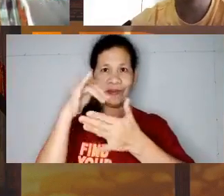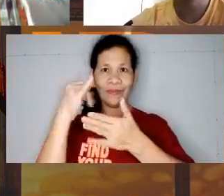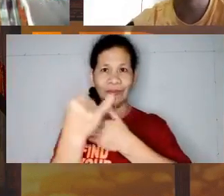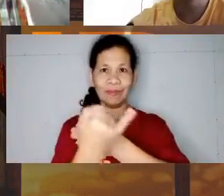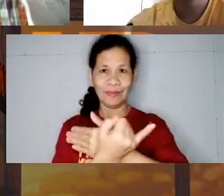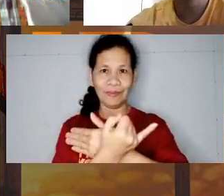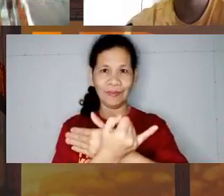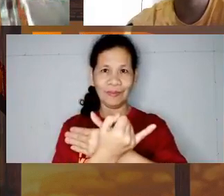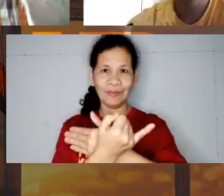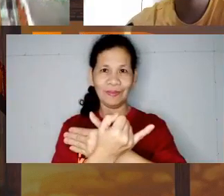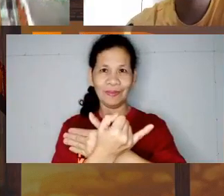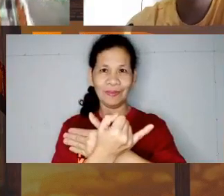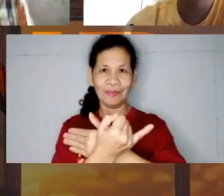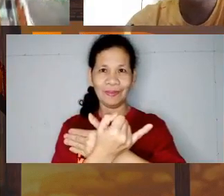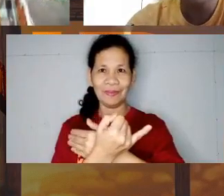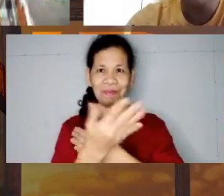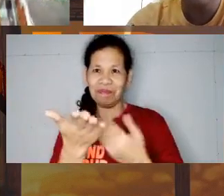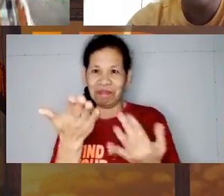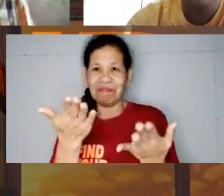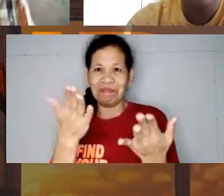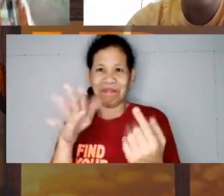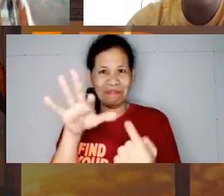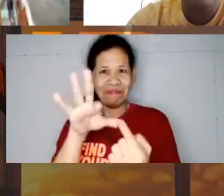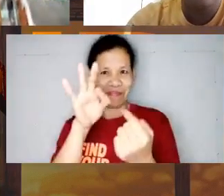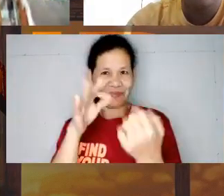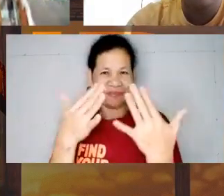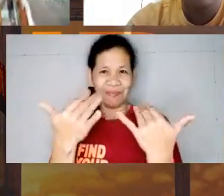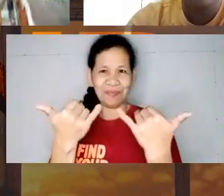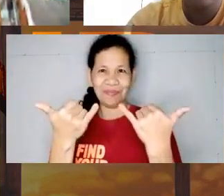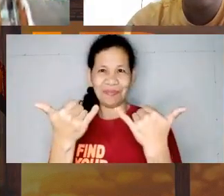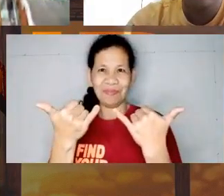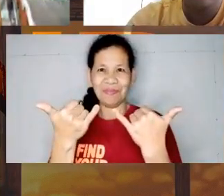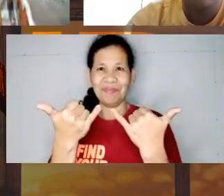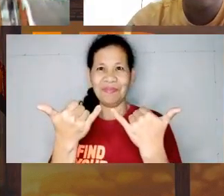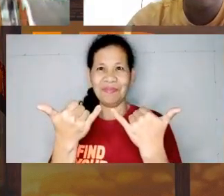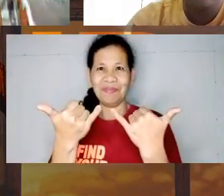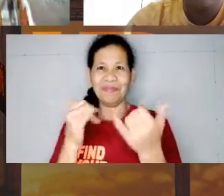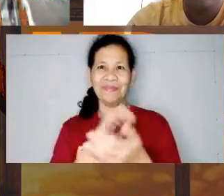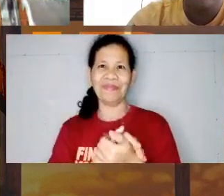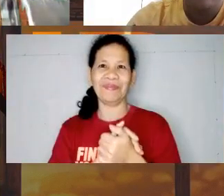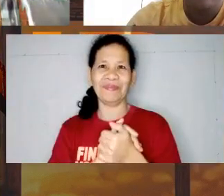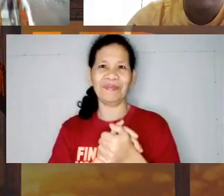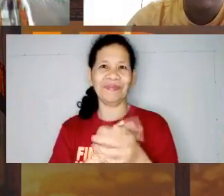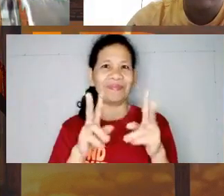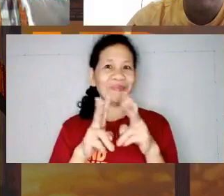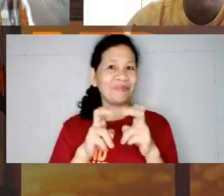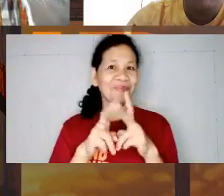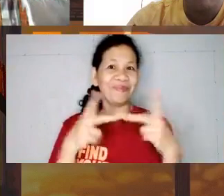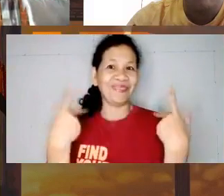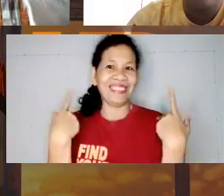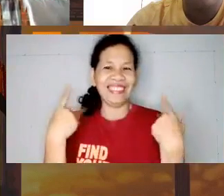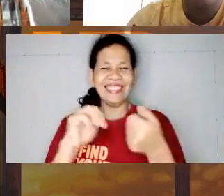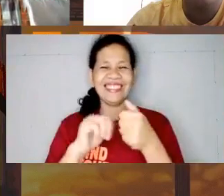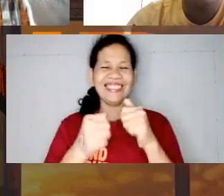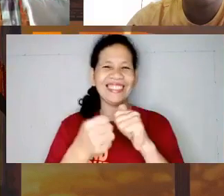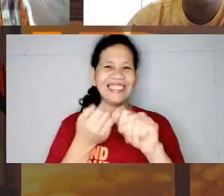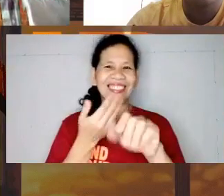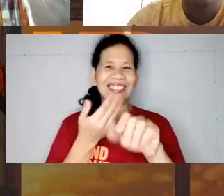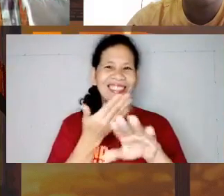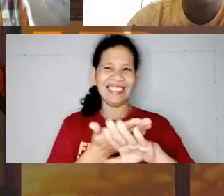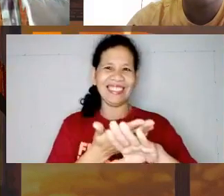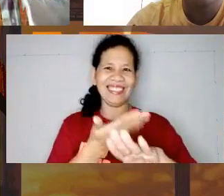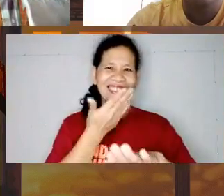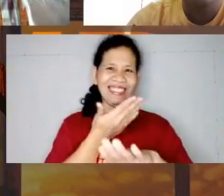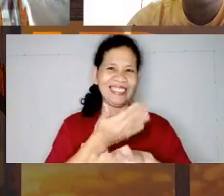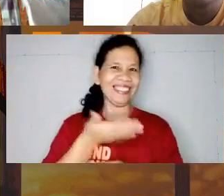Sir itong topic na ito ngayong umaga. At medyo nagkaroon pa ng counting challenge, ano? Kala namin, Coach, ay